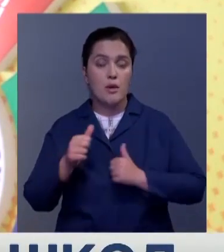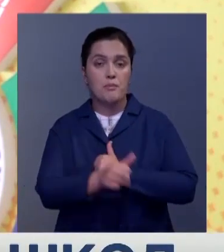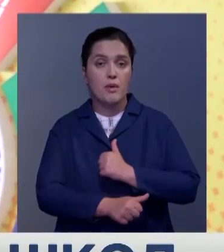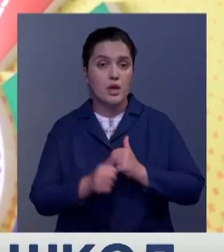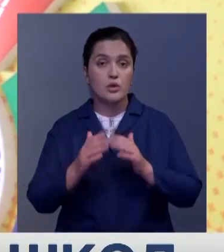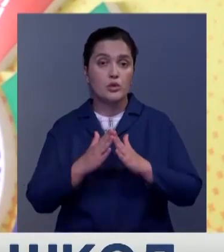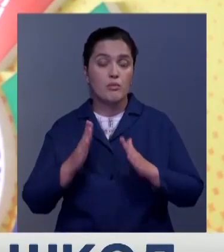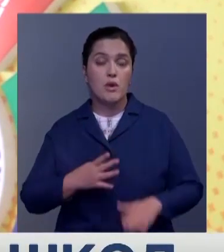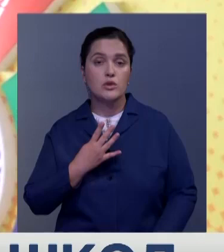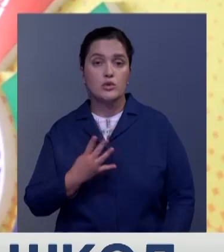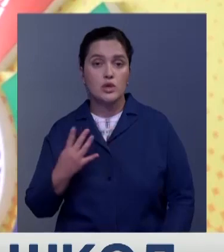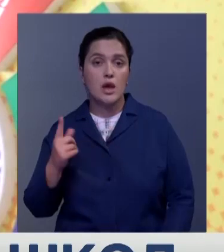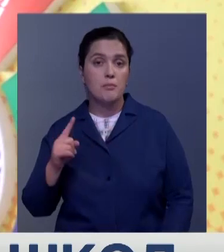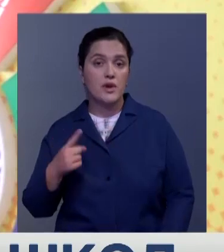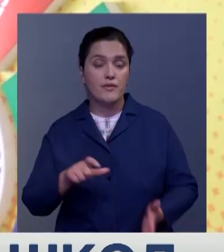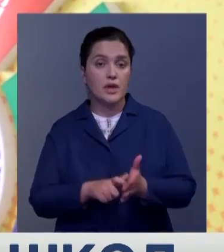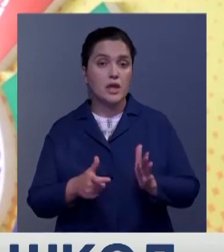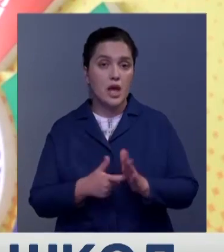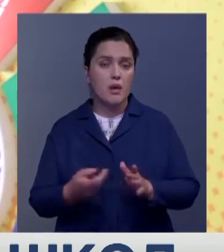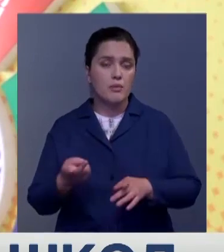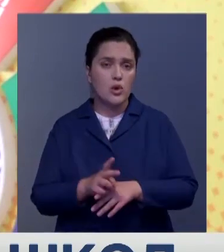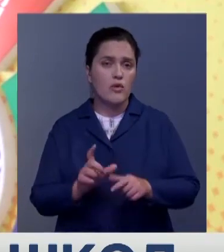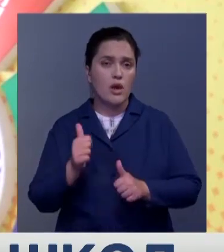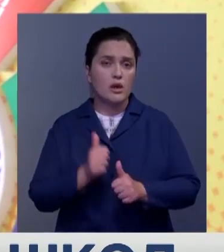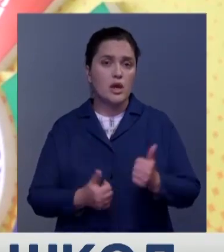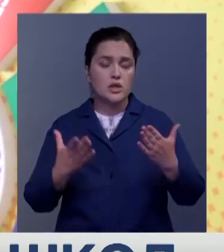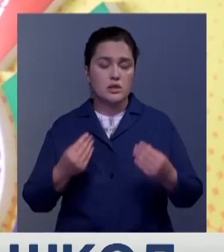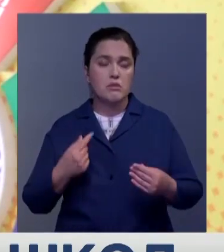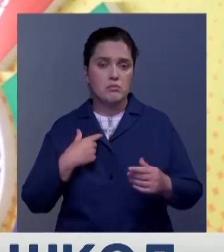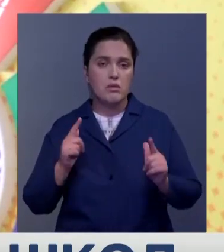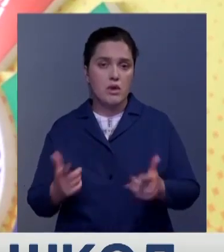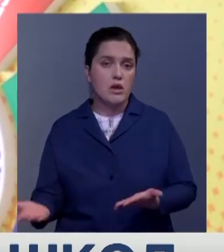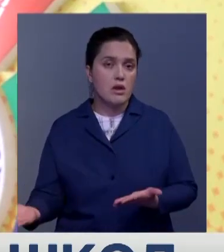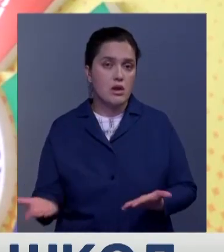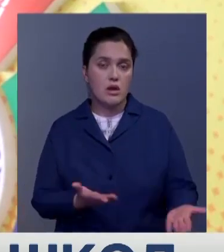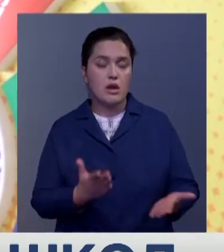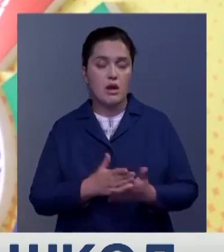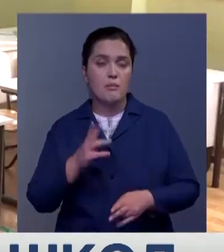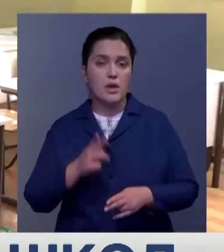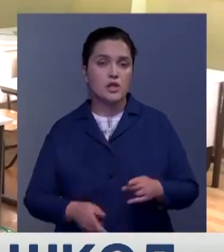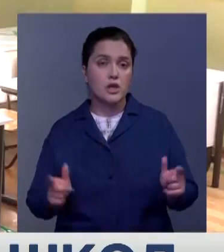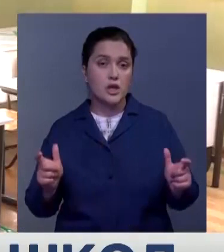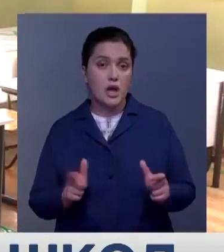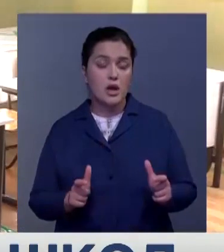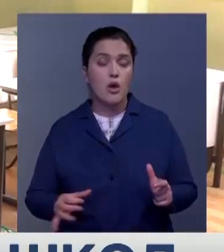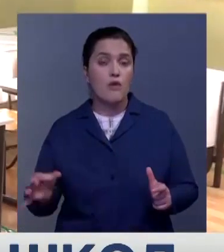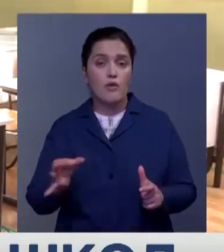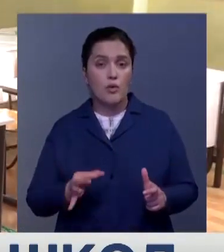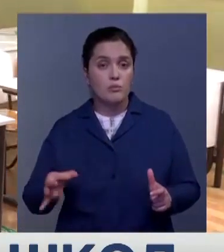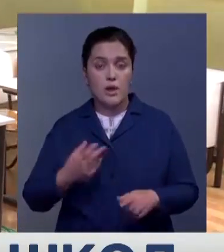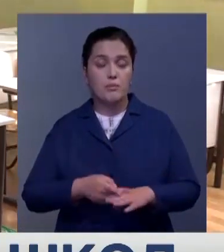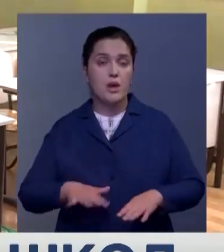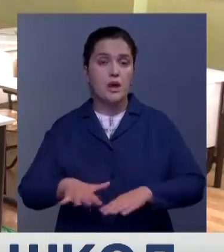дистанционно. 44 первоклассника приходят в школу каждый день. Мы готовы принять всех детей по окончанию карантина. В области основная